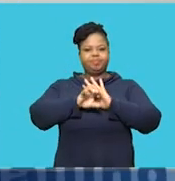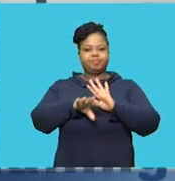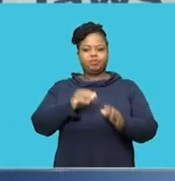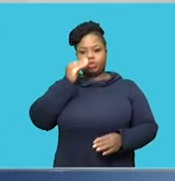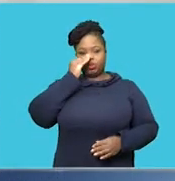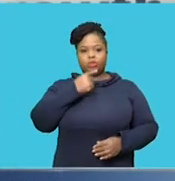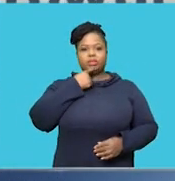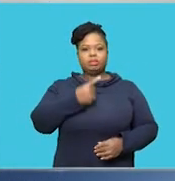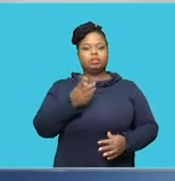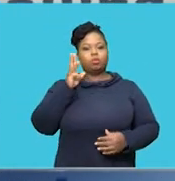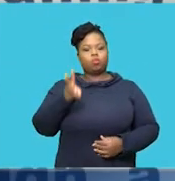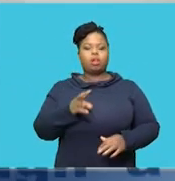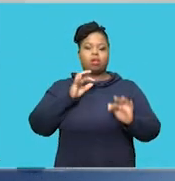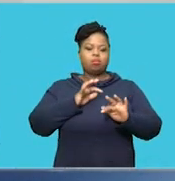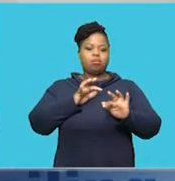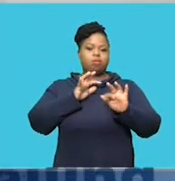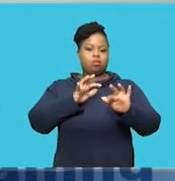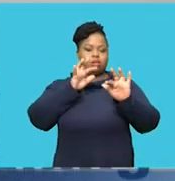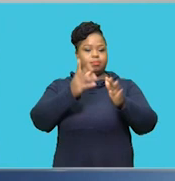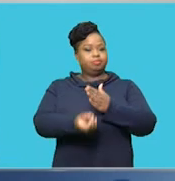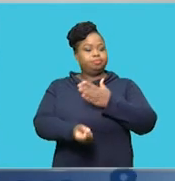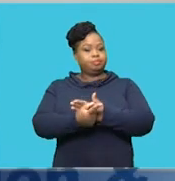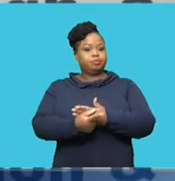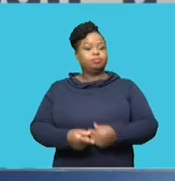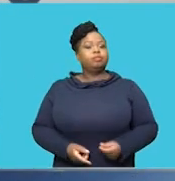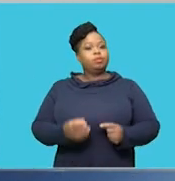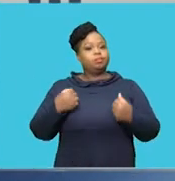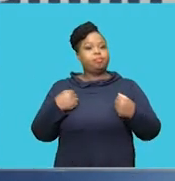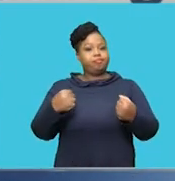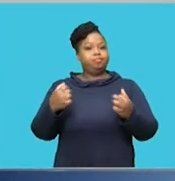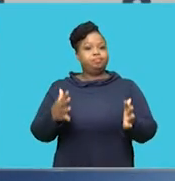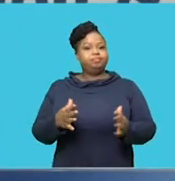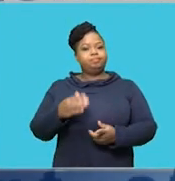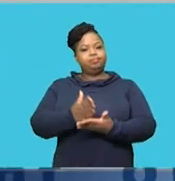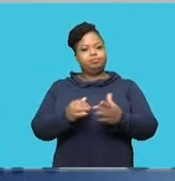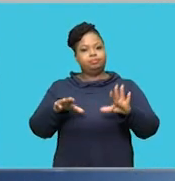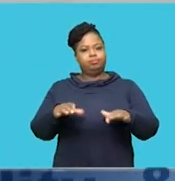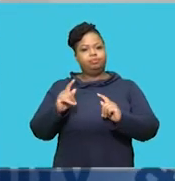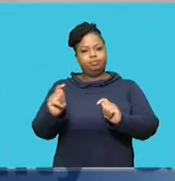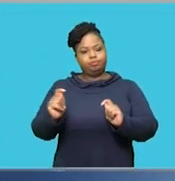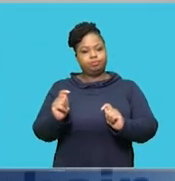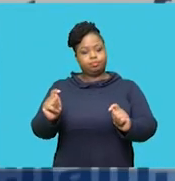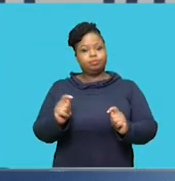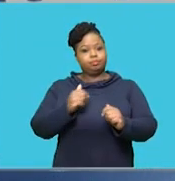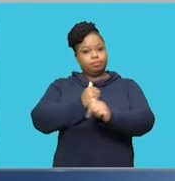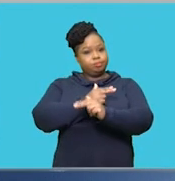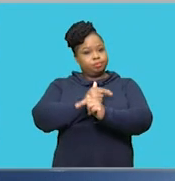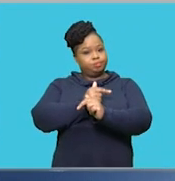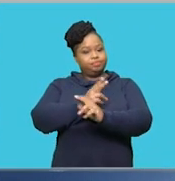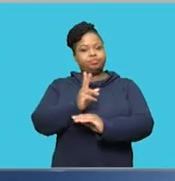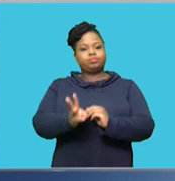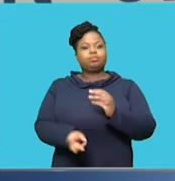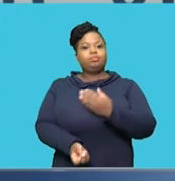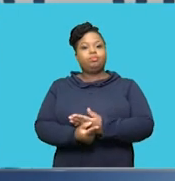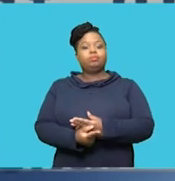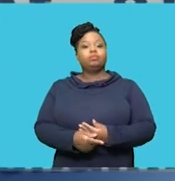lwayo longenela kukhukhulela ngoqo westeleke emkhakheni wezithuthi zomphakathi ezisebenza ngohlelo lwesimanje okuhleleke ukuba